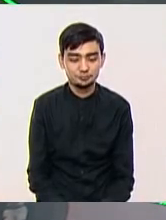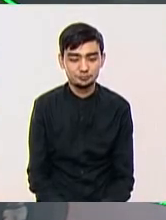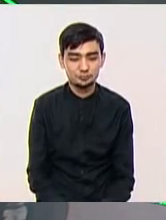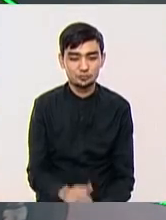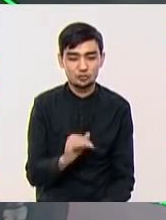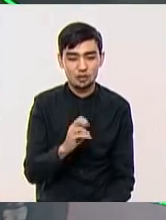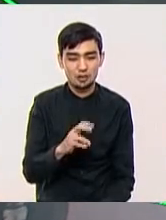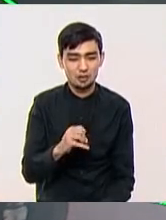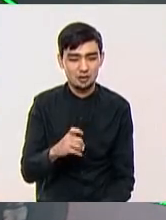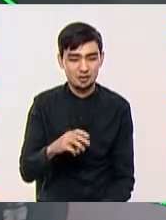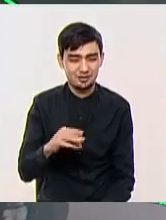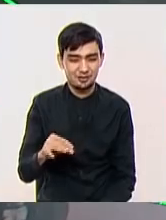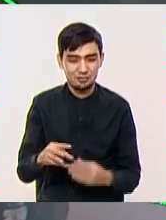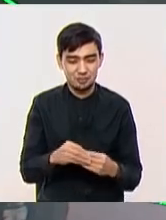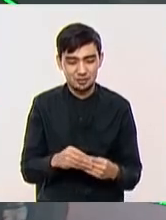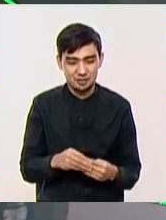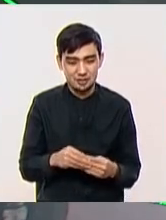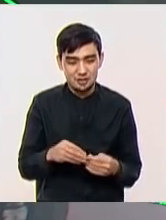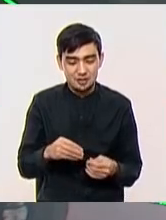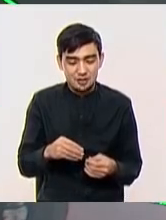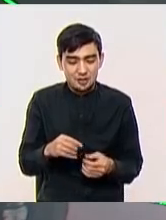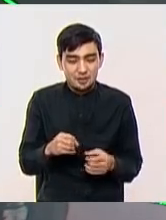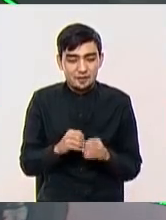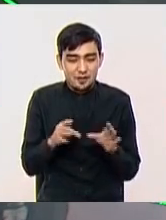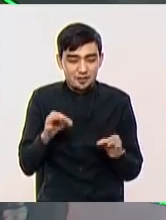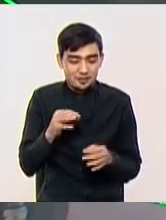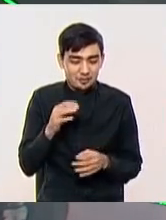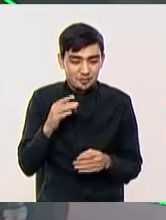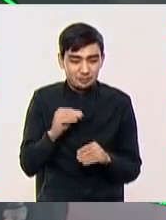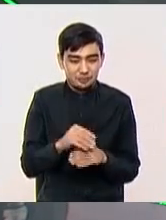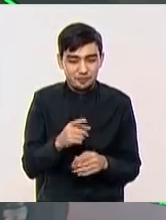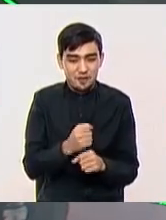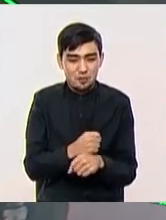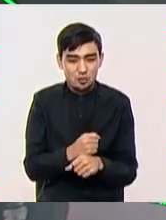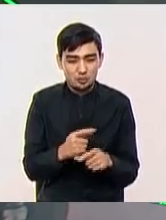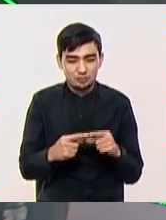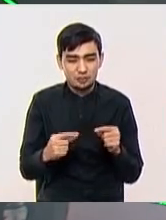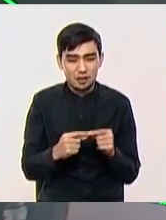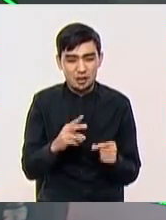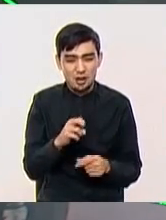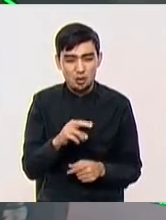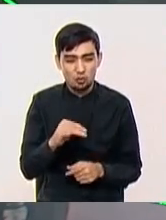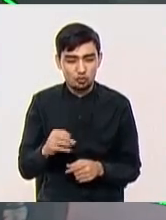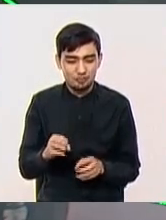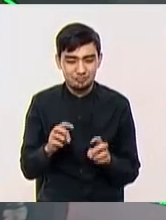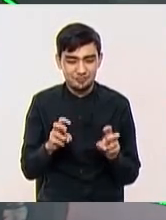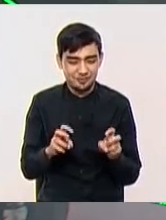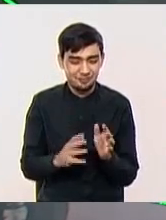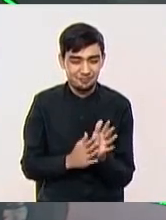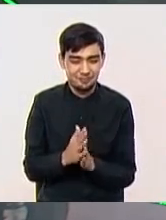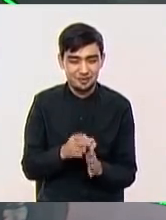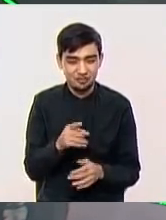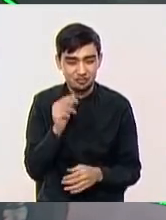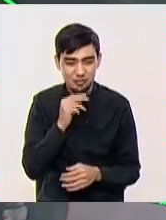Жантақ темен бірге бір сарындағы күндерге ашық түстер енгізіңіз. Бұл түйе түкенек өсімдігінің қайнатпасынан дайындалған сусын. Шөліңізді басатын